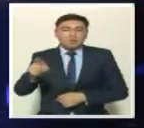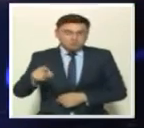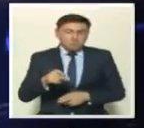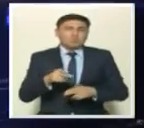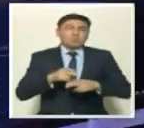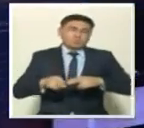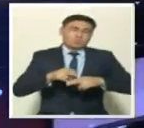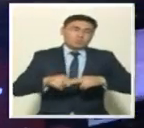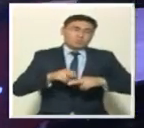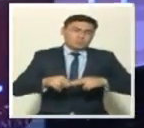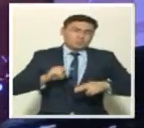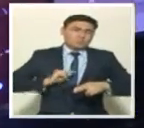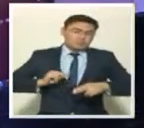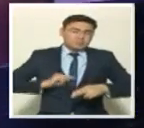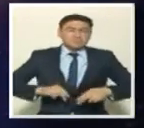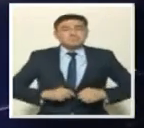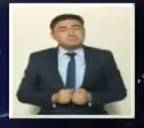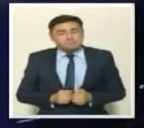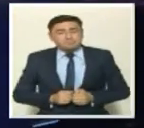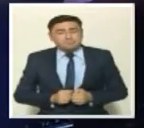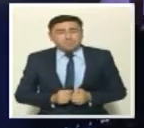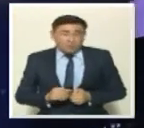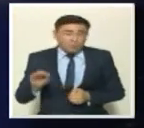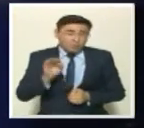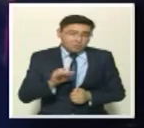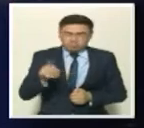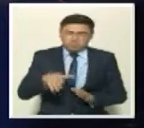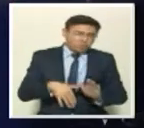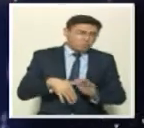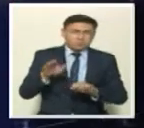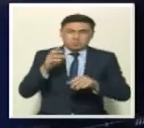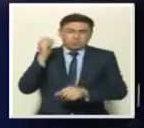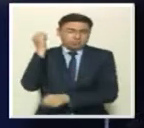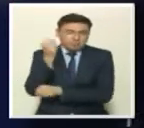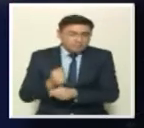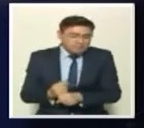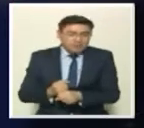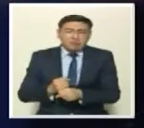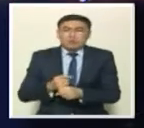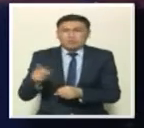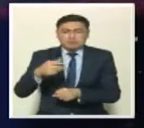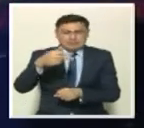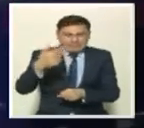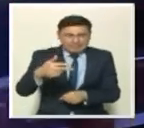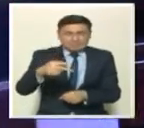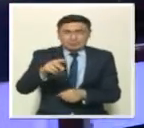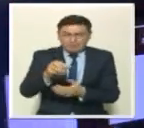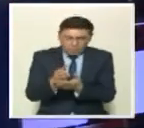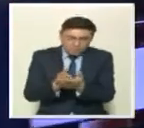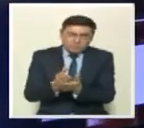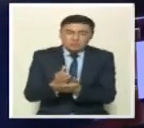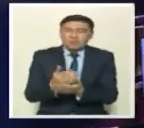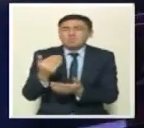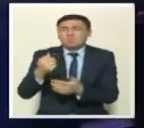коммунального предприятия озен жилом в следующем сюжете лучшим специалисте который неустанно трудился 30 лет пройдя все